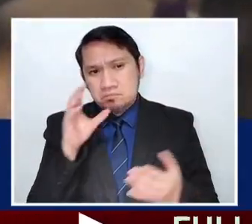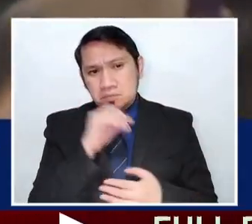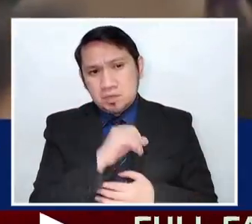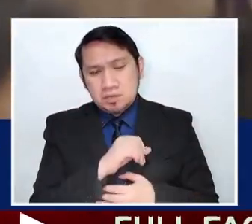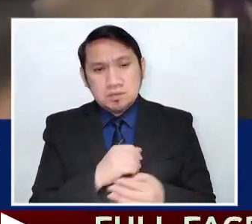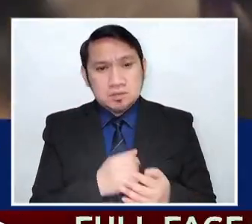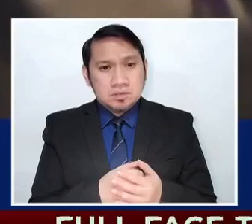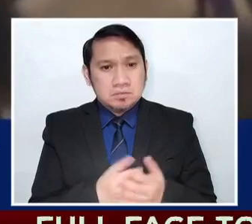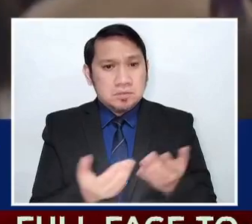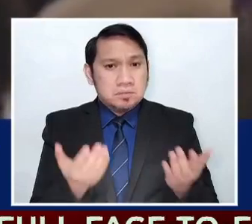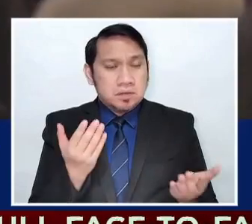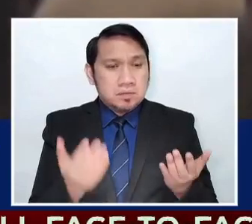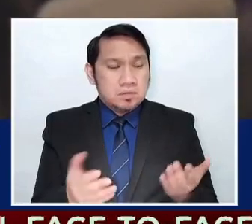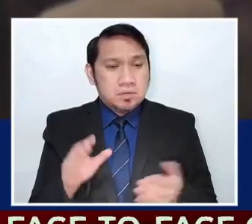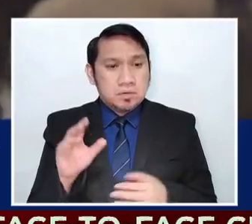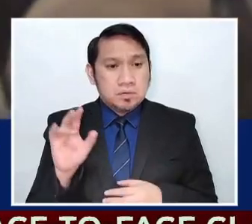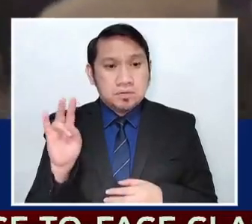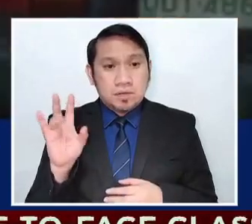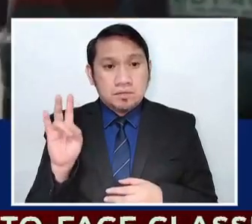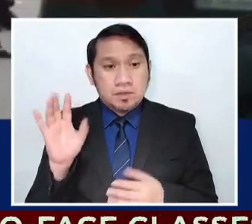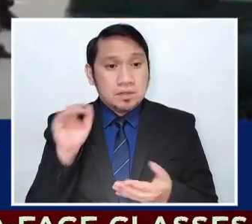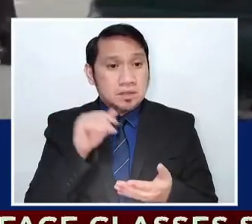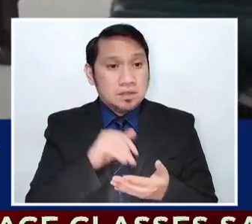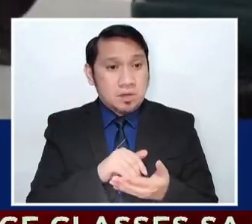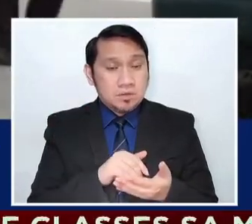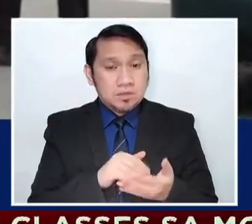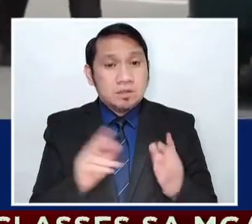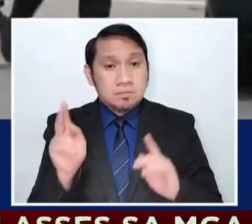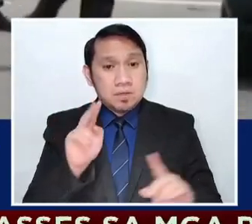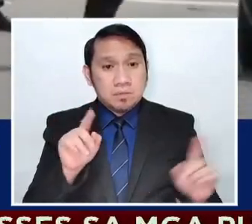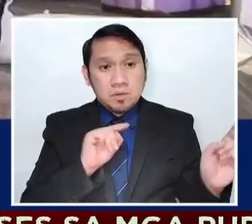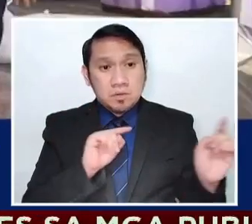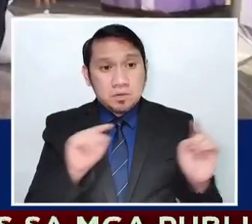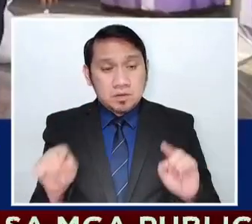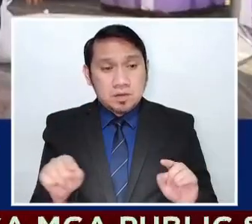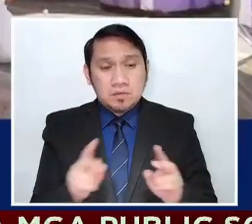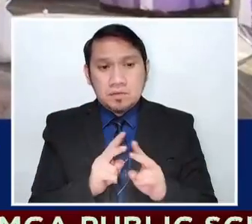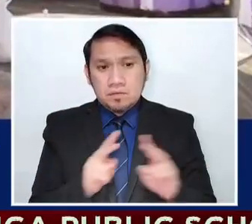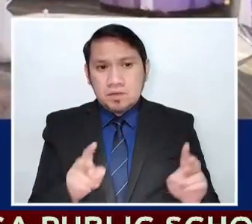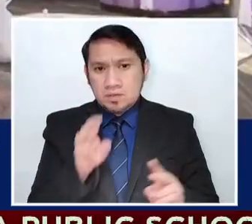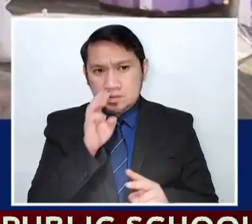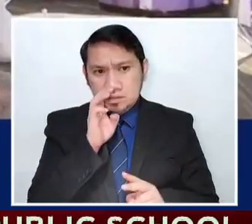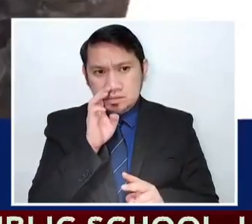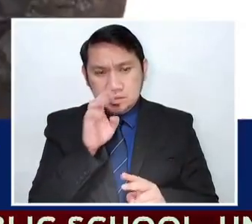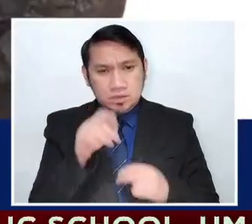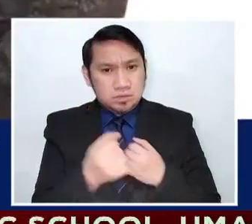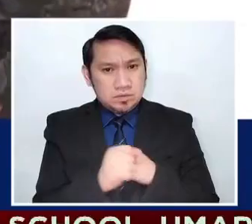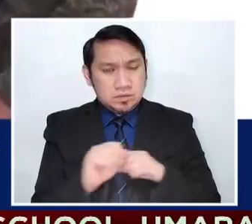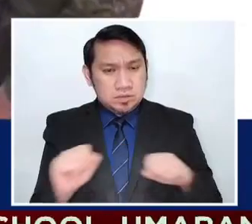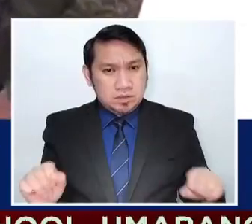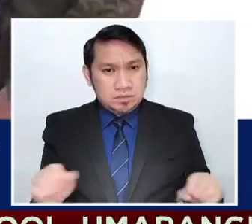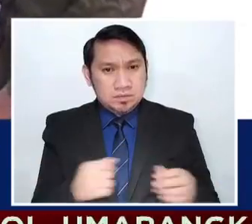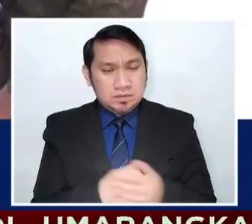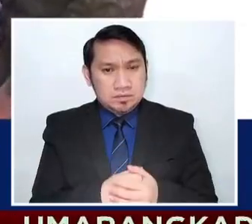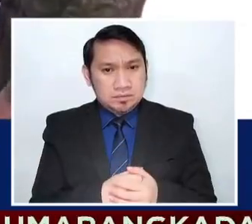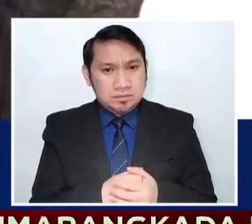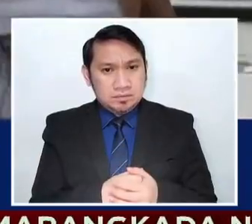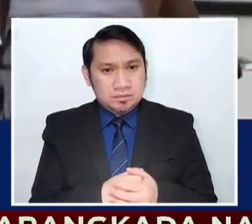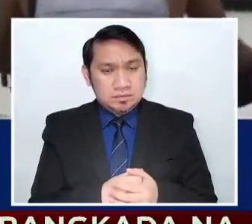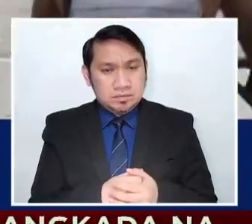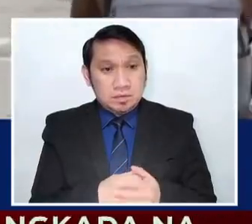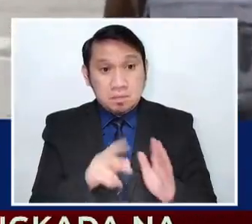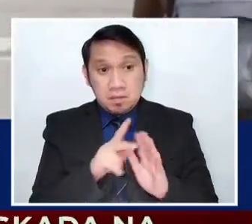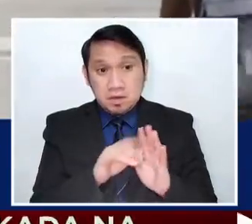hindi bababa ng 17,000 ang bibisita. Mahigpit ang ipinatutupad na seguridad at panuntunan sa trapiko. Bukod sa mga